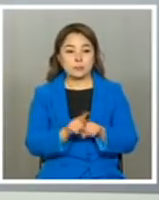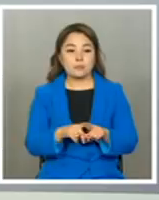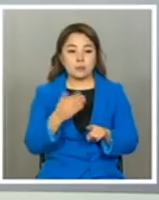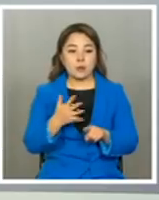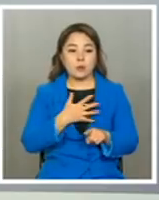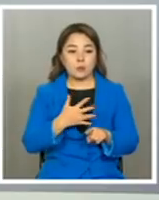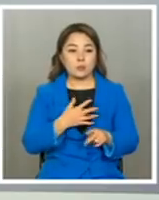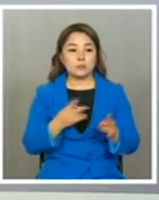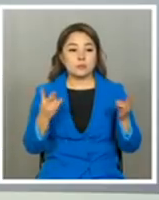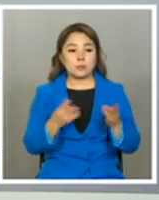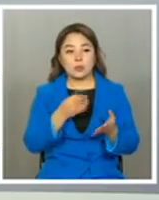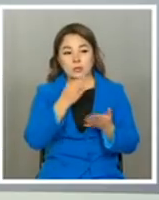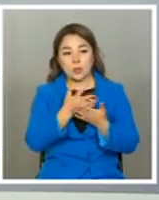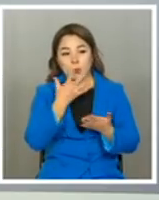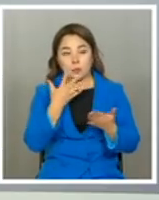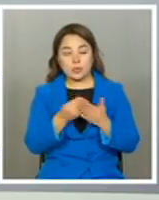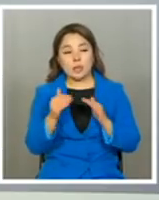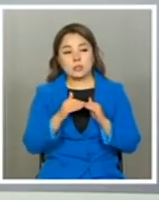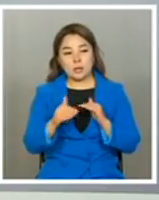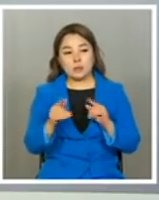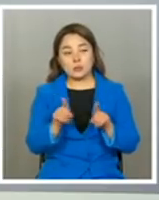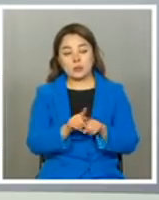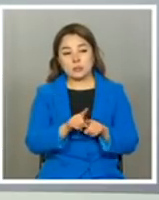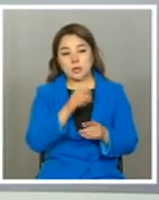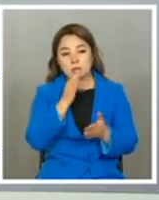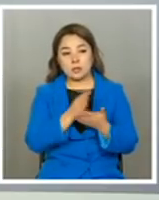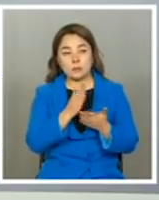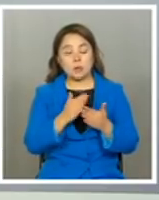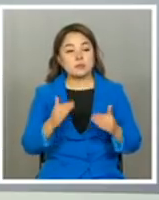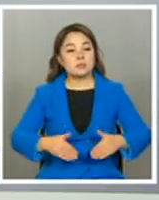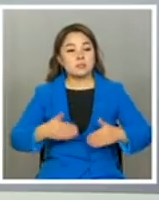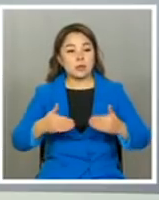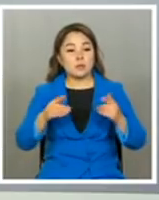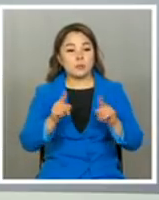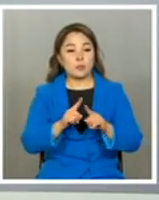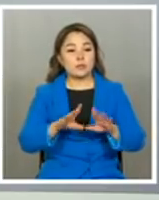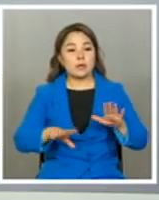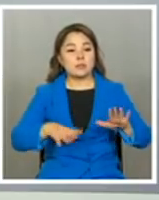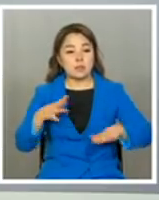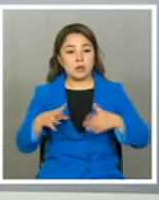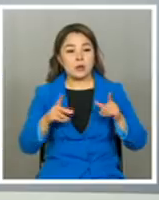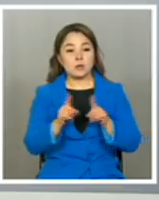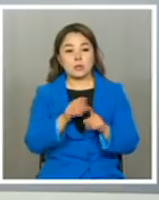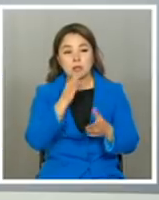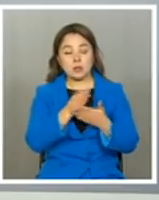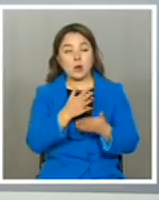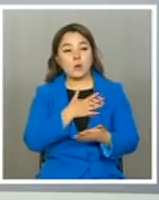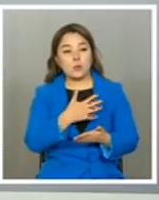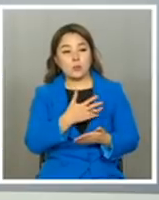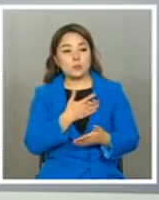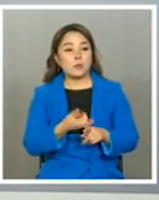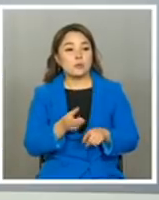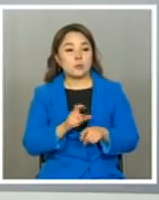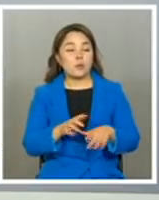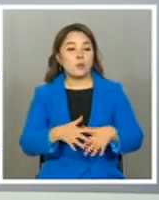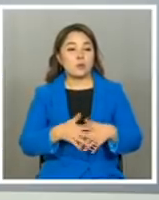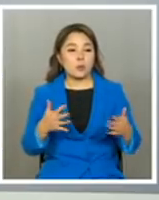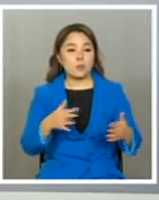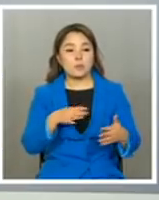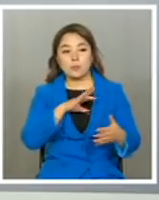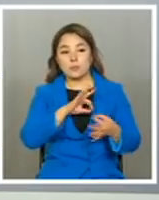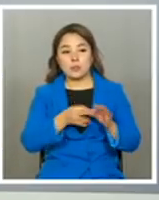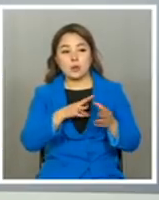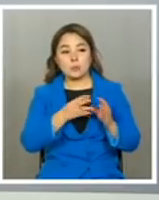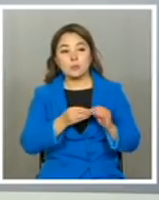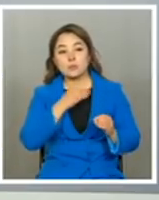оттегінің қажеттілігі өзінің деңгейіне түседі. Ал динамикалық жаттығу кезінде оттегі өте көп мөлшерде қажет болады.